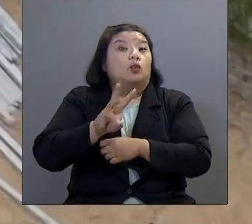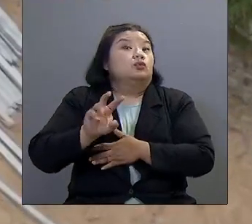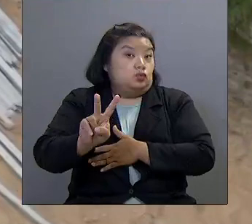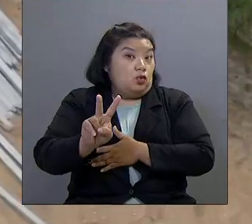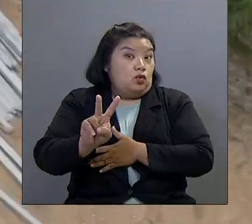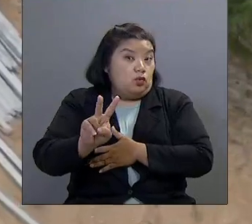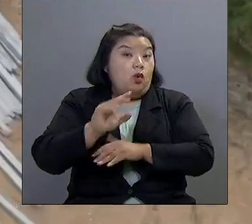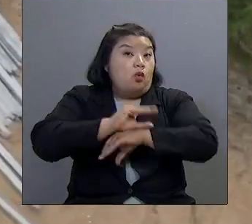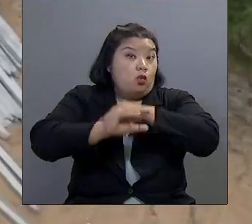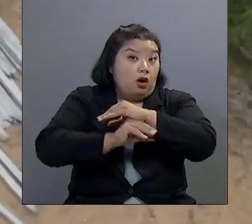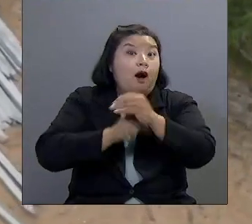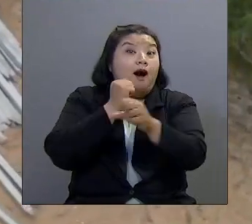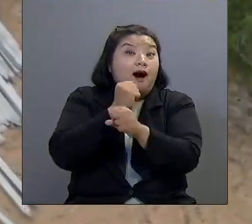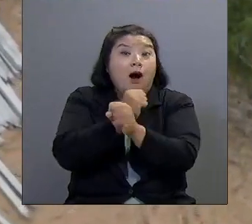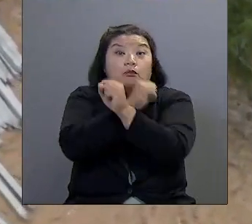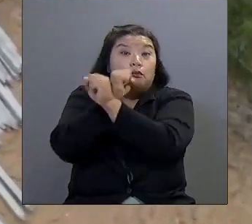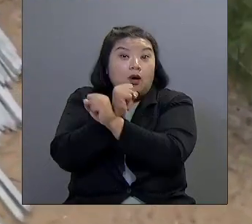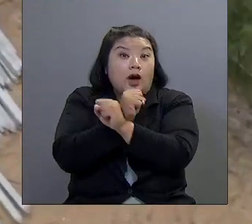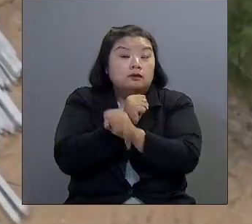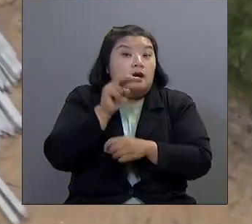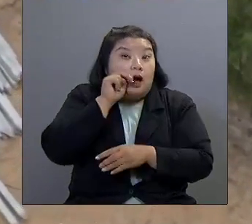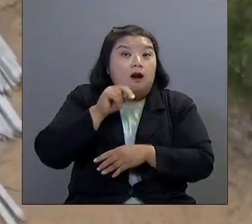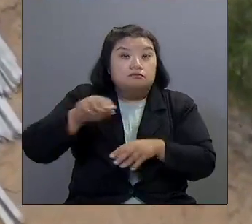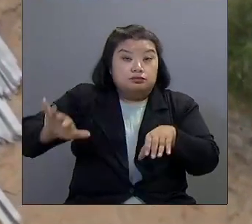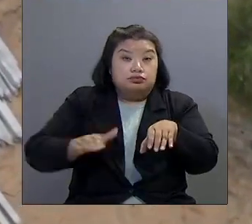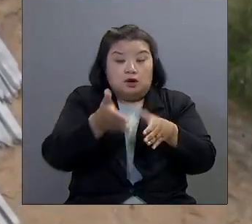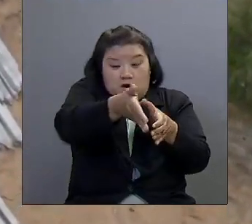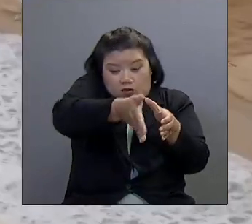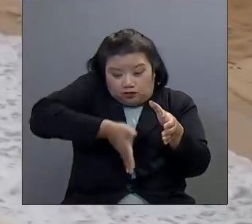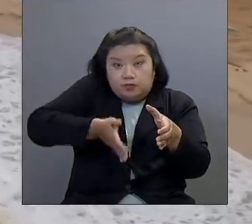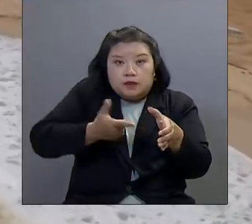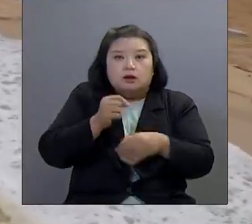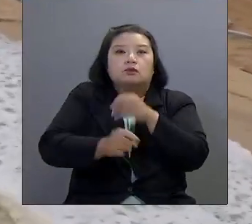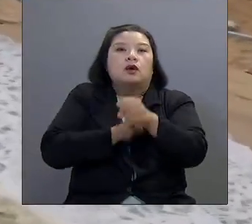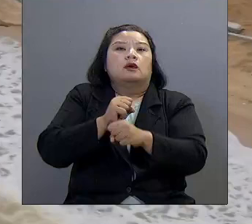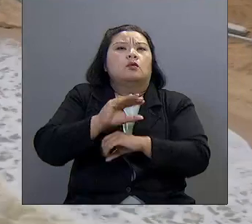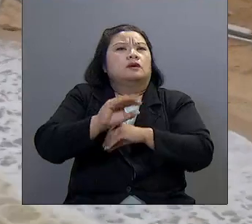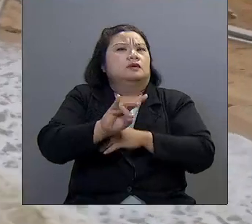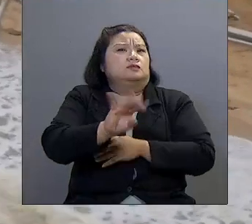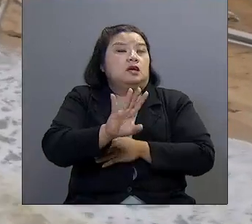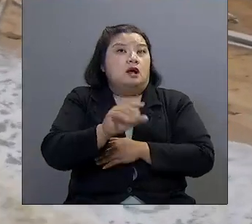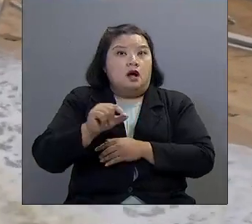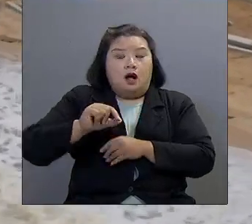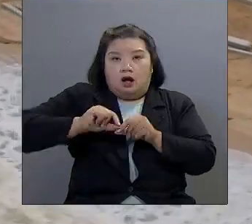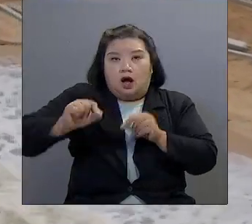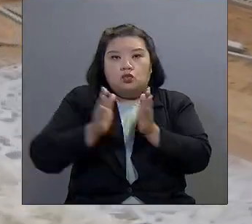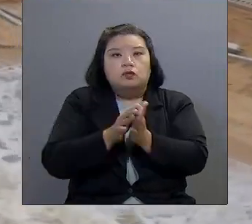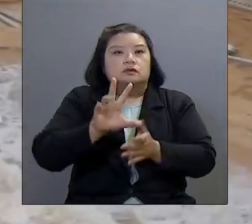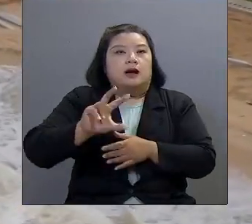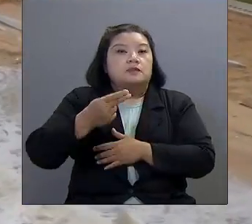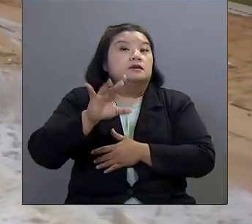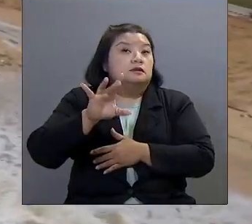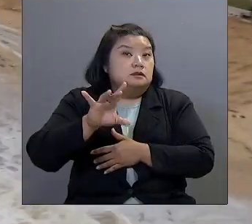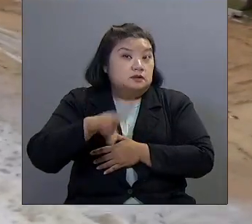มีโครงการกอสรางกำแพรกันคลื่นเกิดขึ้นมากกวา 74 โครงการรวมเรียทางก่า 34,875